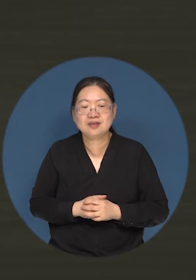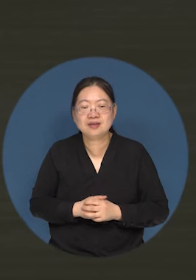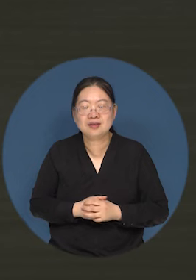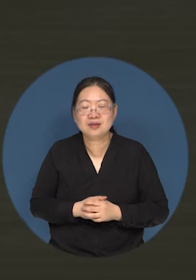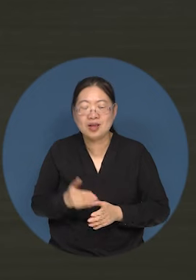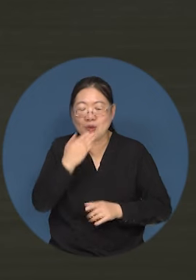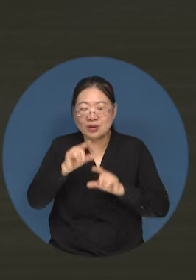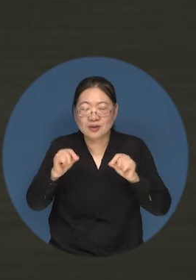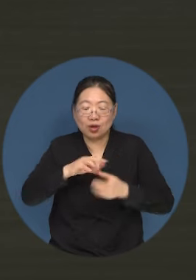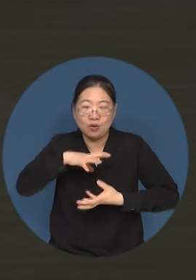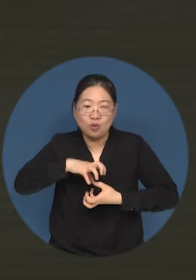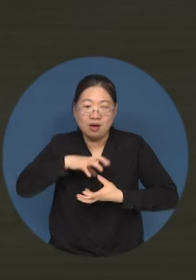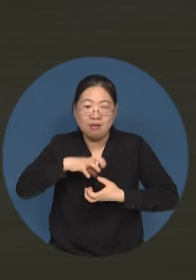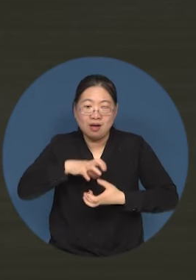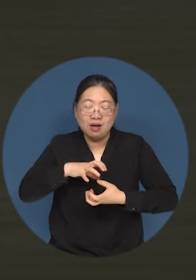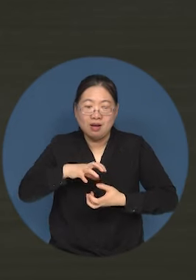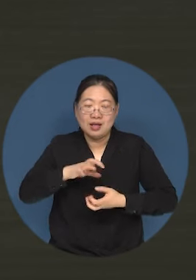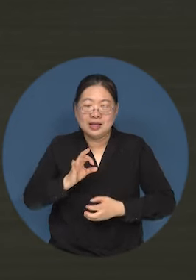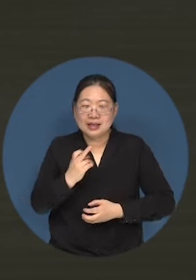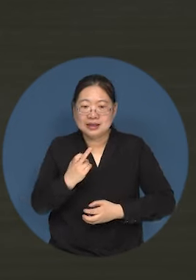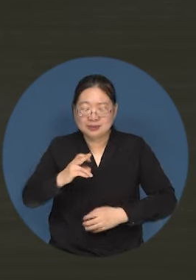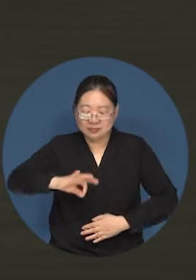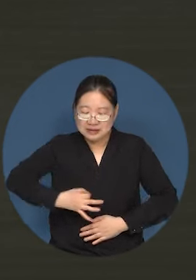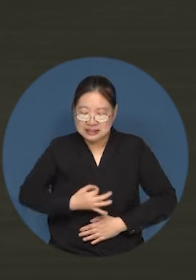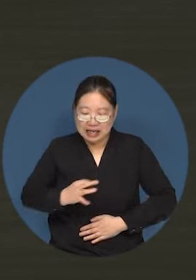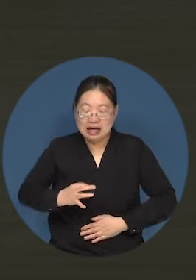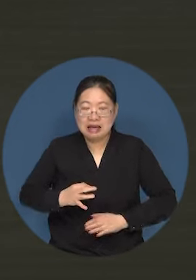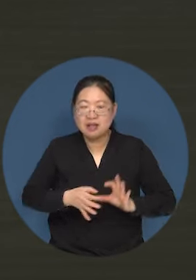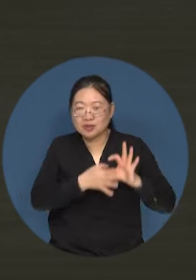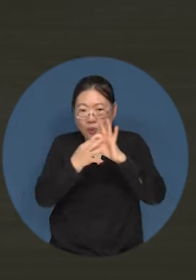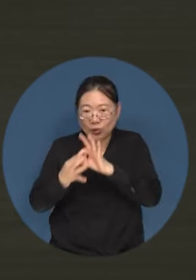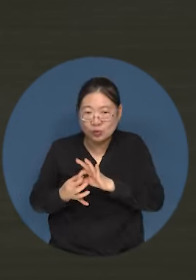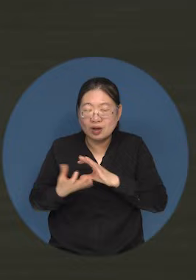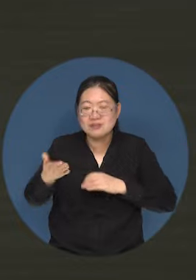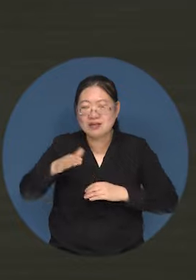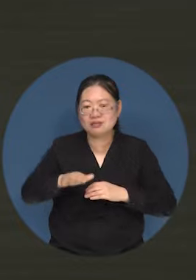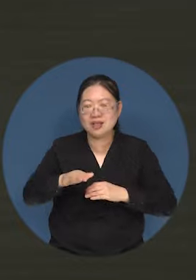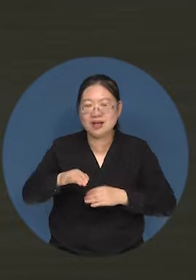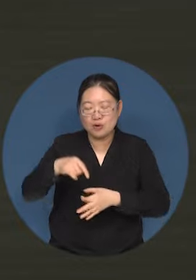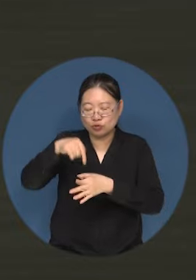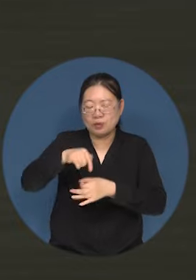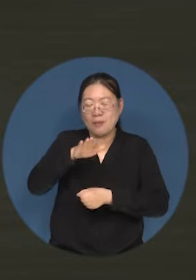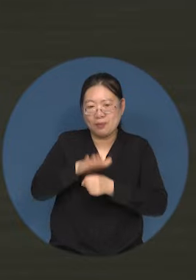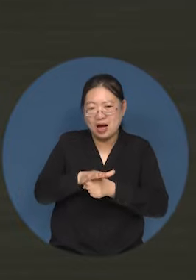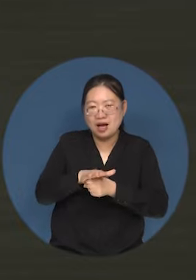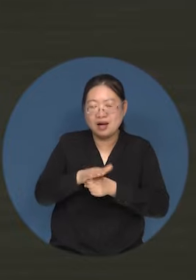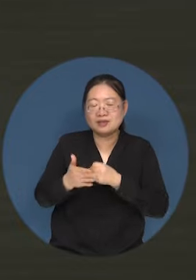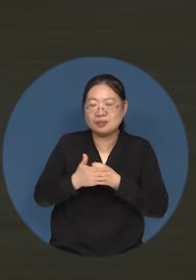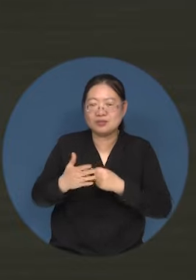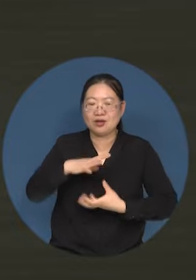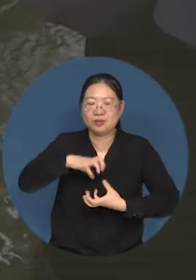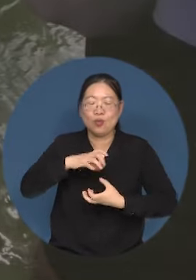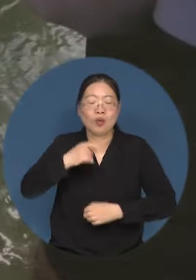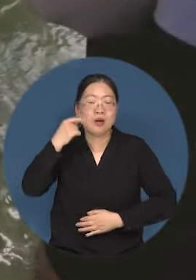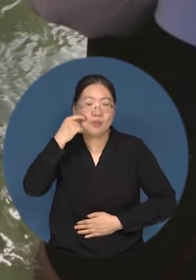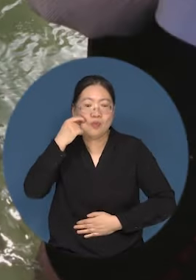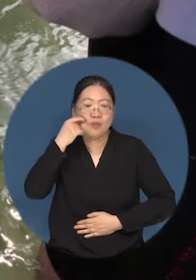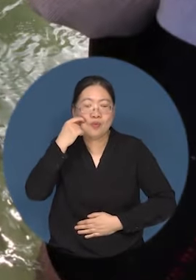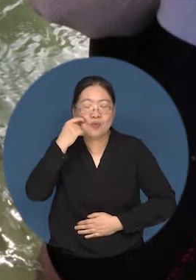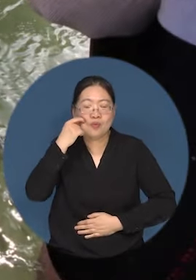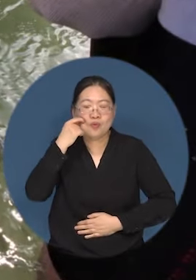음식이 소화가 돼서 이제 심의지장 쪽으로 넘어가야 되는데 그 구멍을 막고 있으니까 예, 예. 소화를 못 시킨 채로